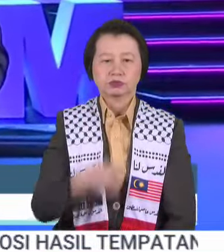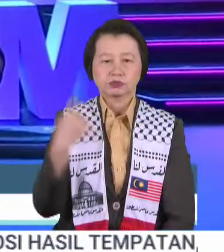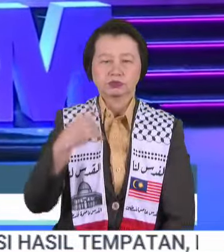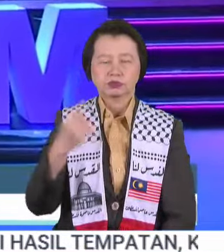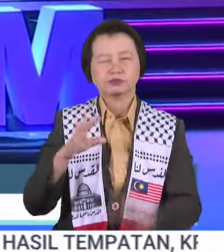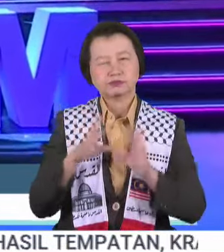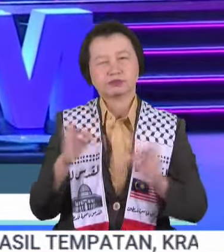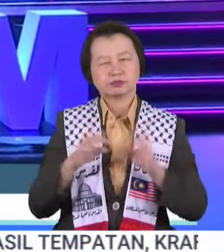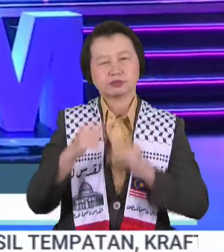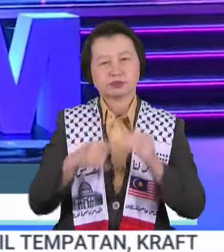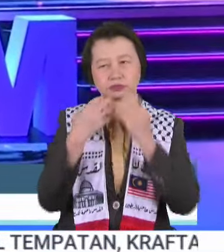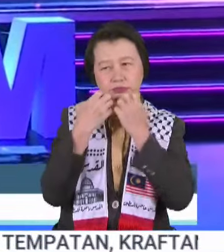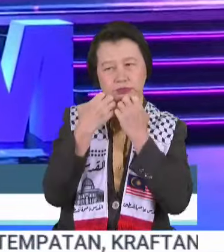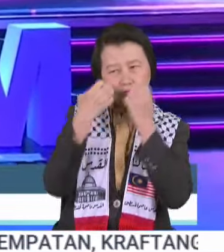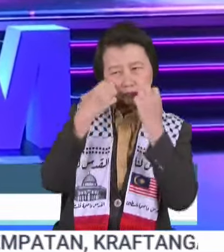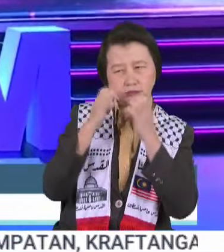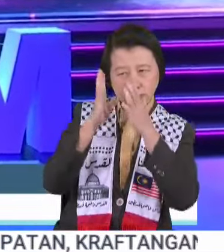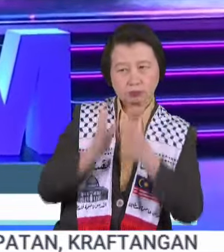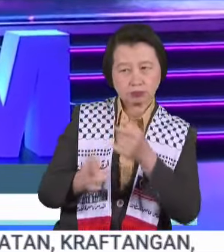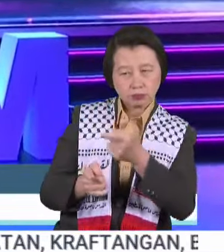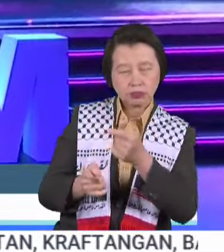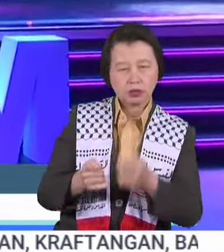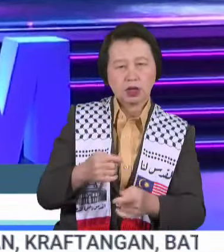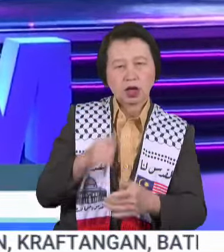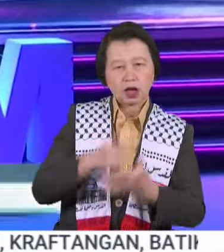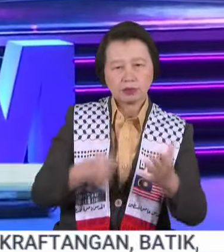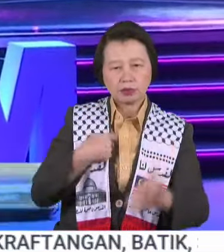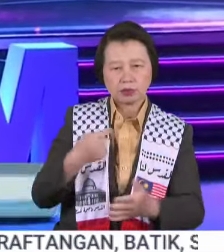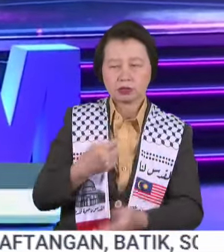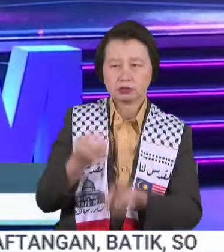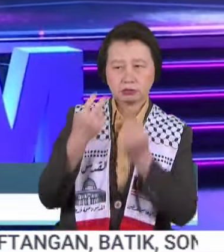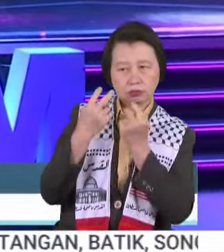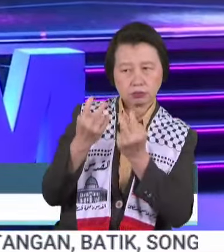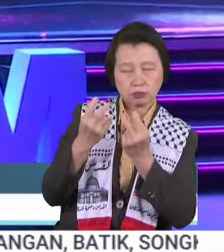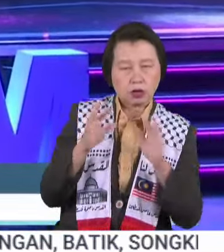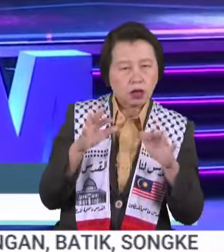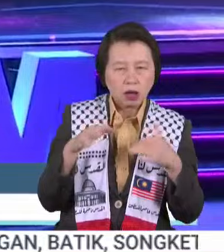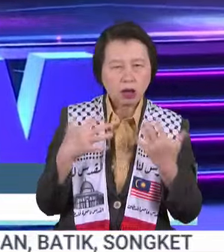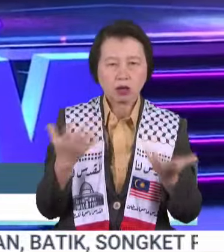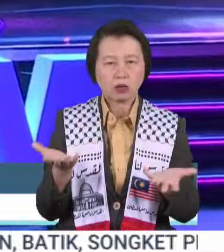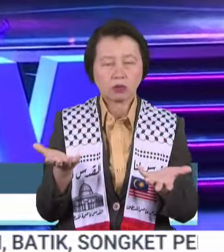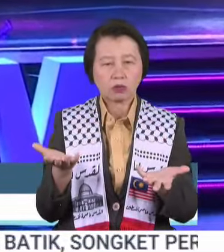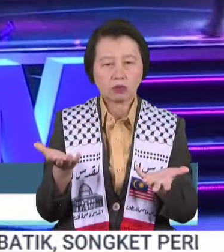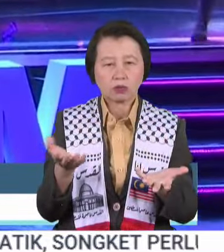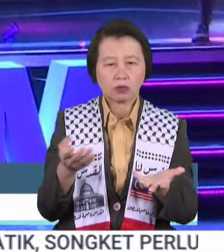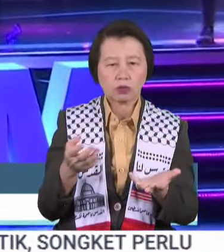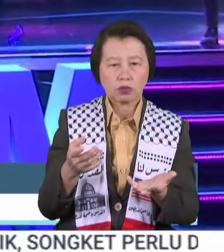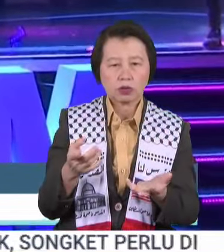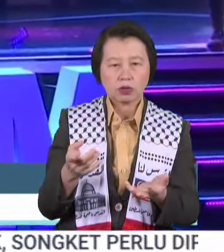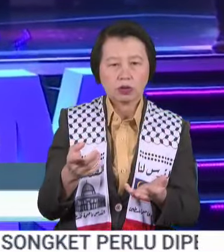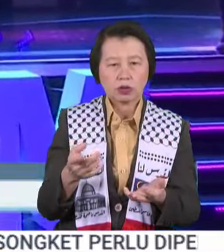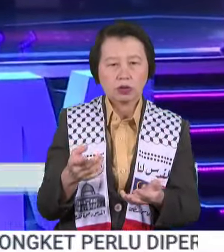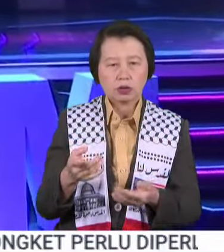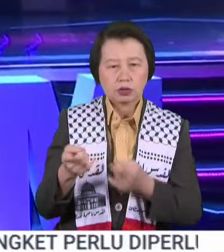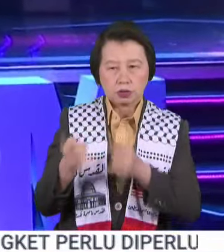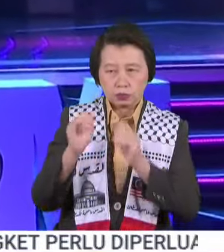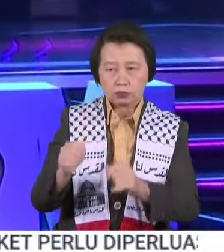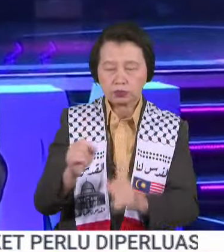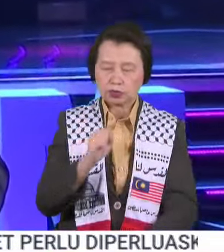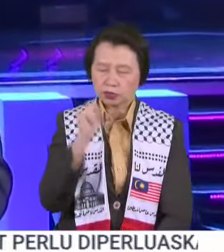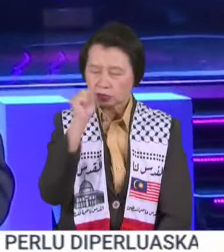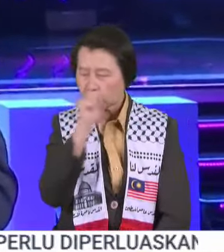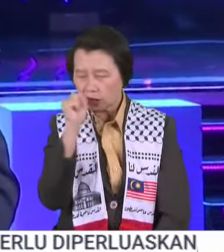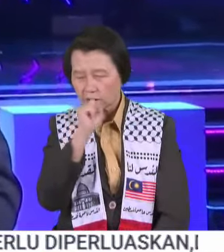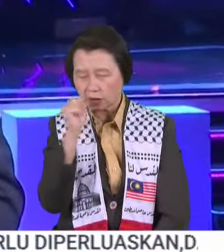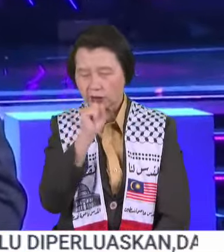X Factor, tapi yang X Factor ni yang sebenarnya apa yang kita nak sampaikan ialah bagaimana penyanyi ini dapat menguasai